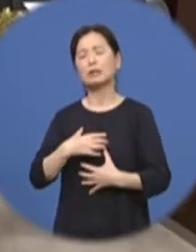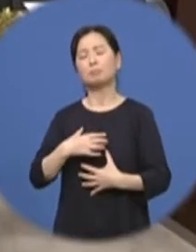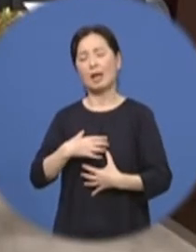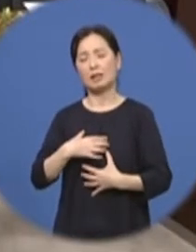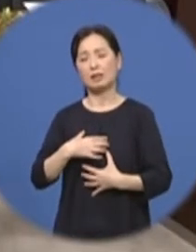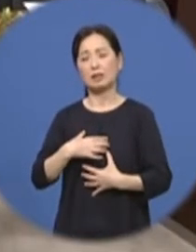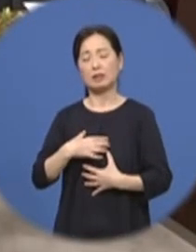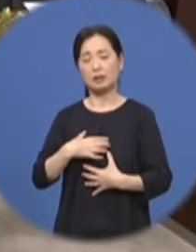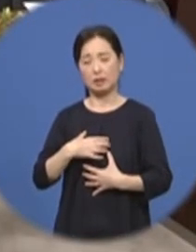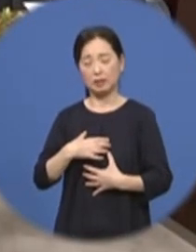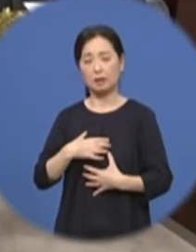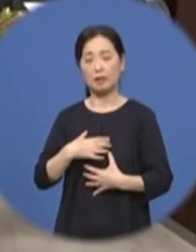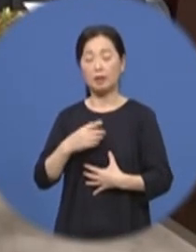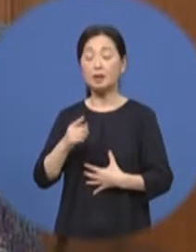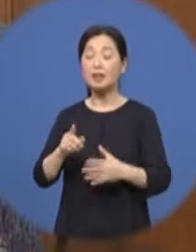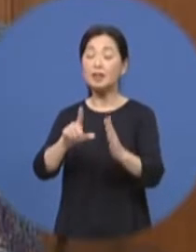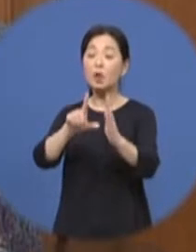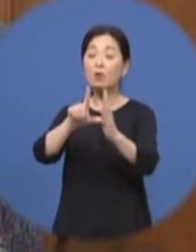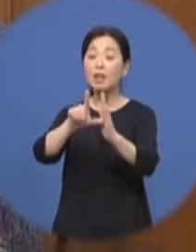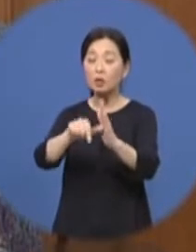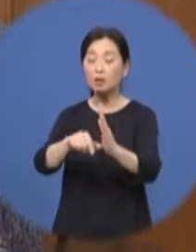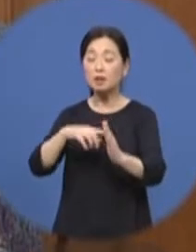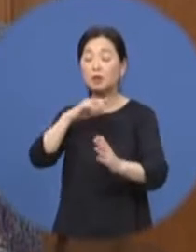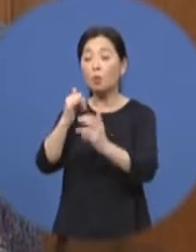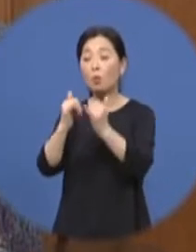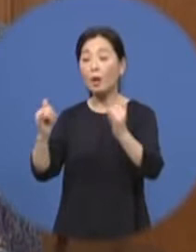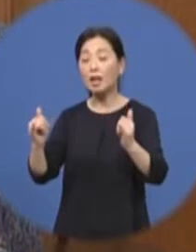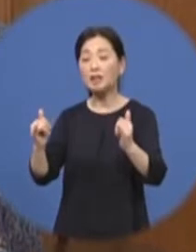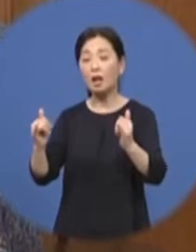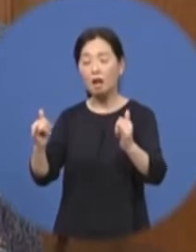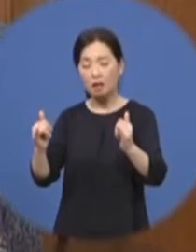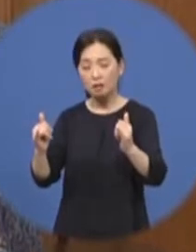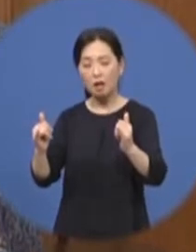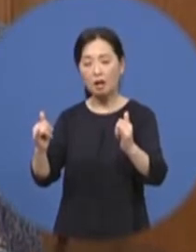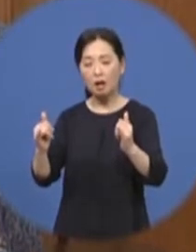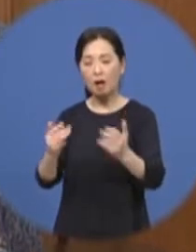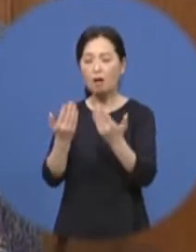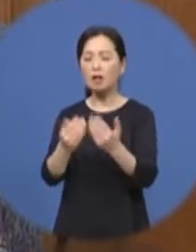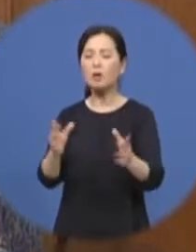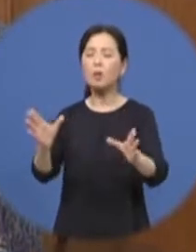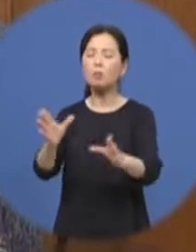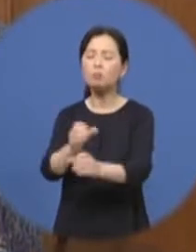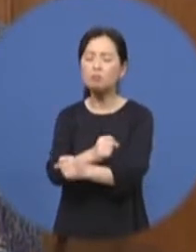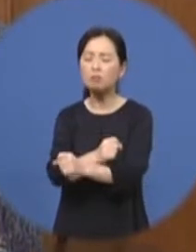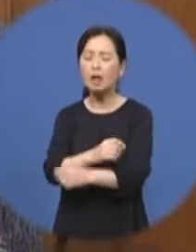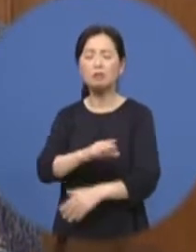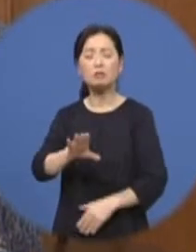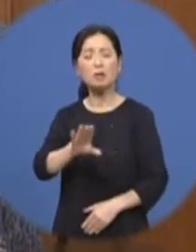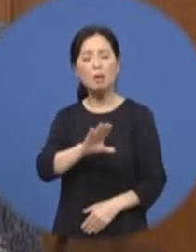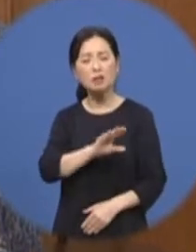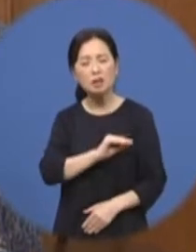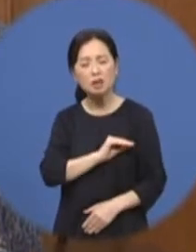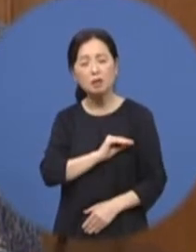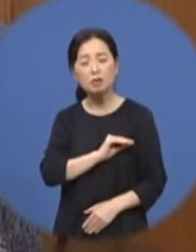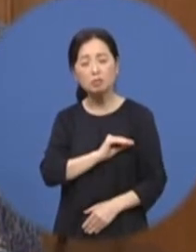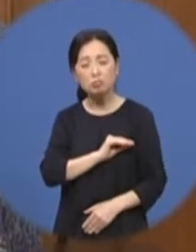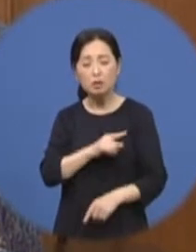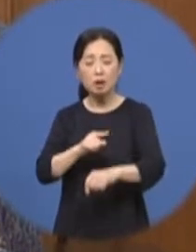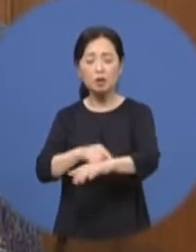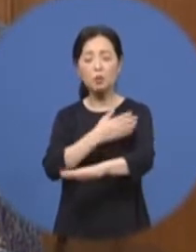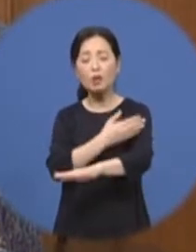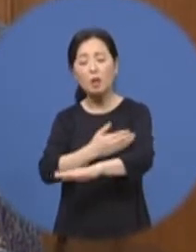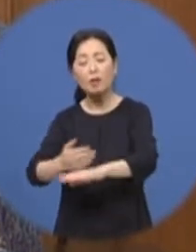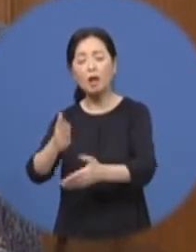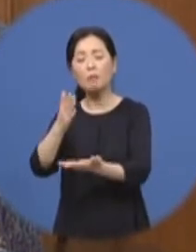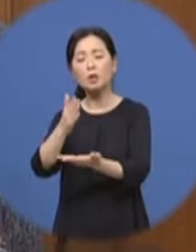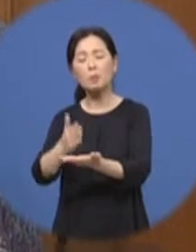にあの長老たちが学校の日が消えるっていうのは本当寂しいことやと、時計の針が止まることも本当に